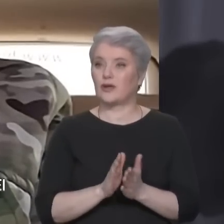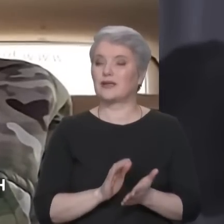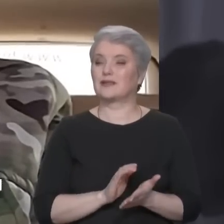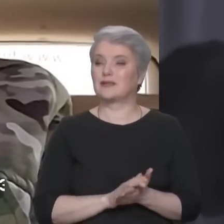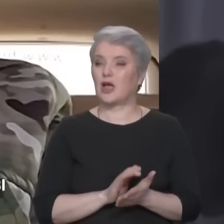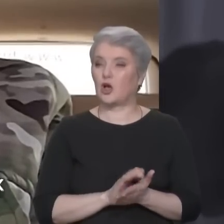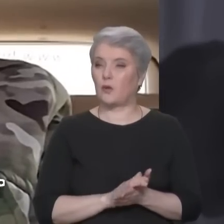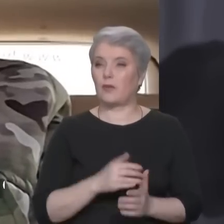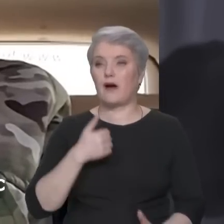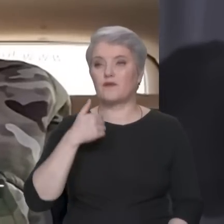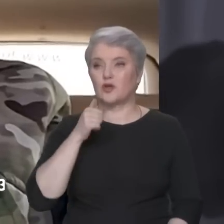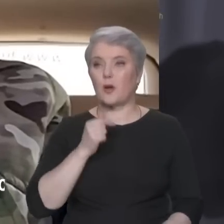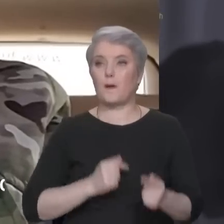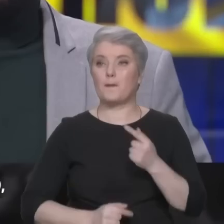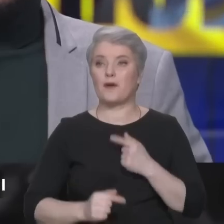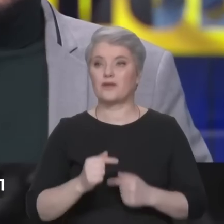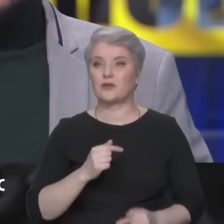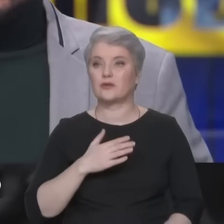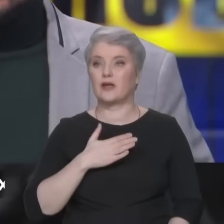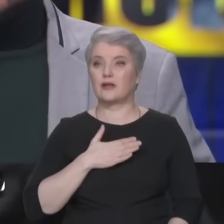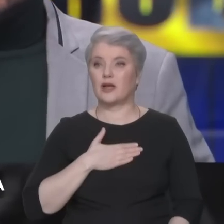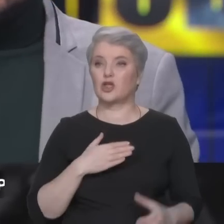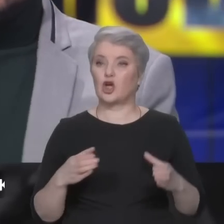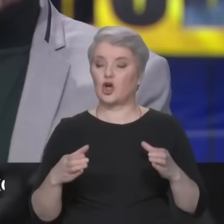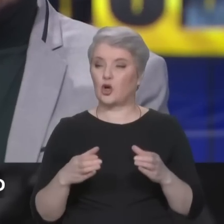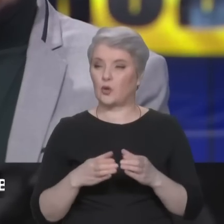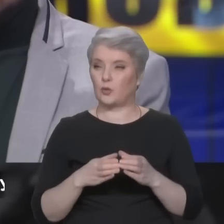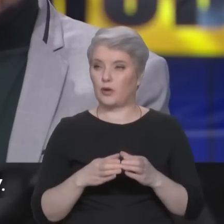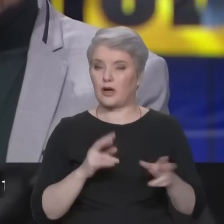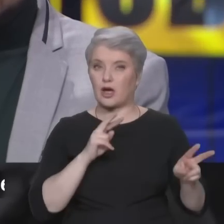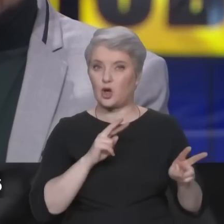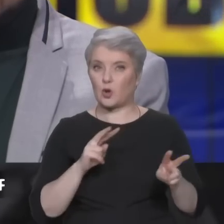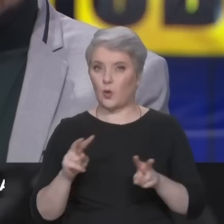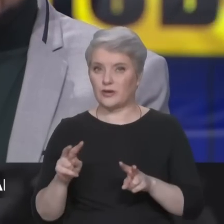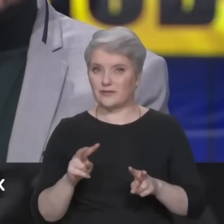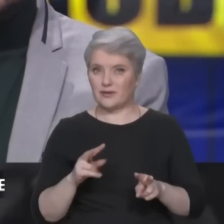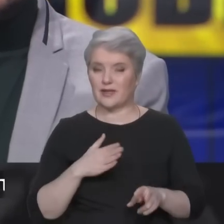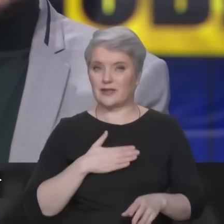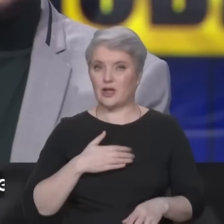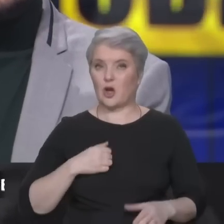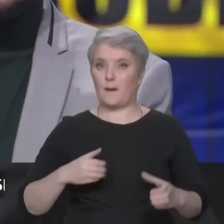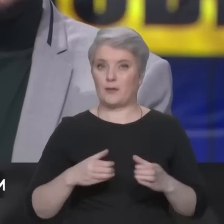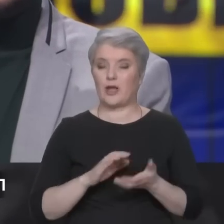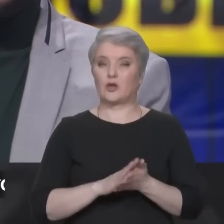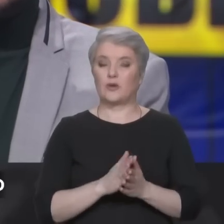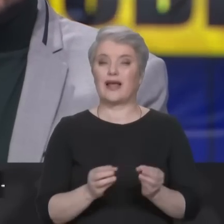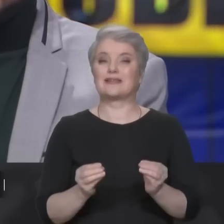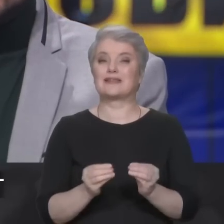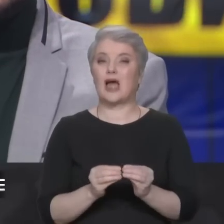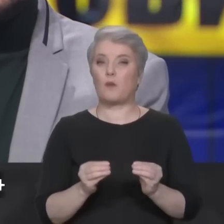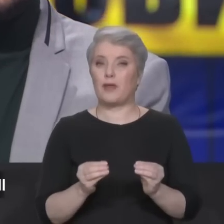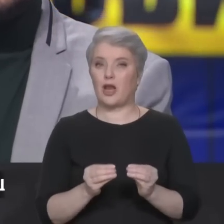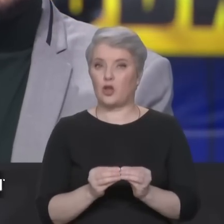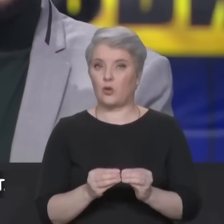знайома. Вчора повернулася наша група аеророзвідки з нашого батальйону. Тому там ситуація стабільно важка. Якщо говорити